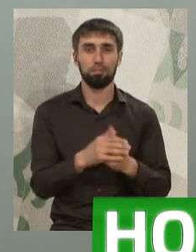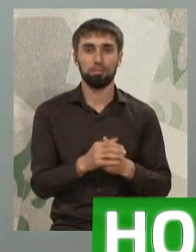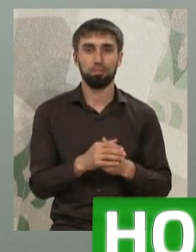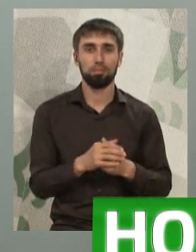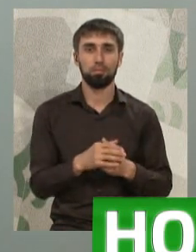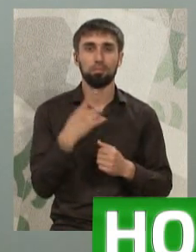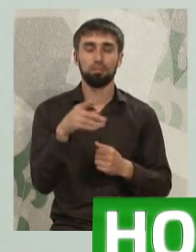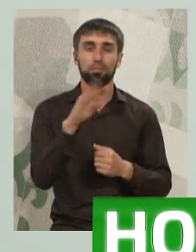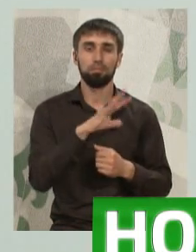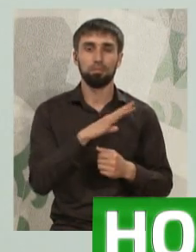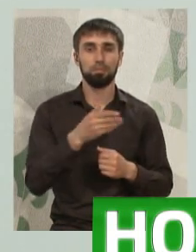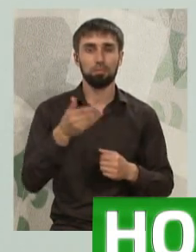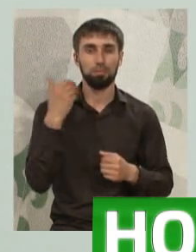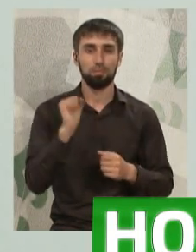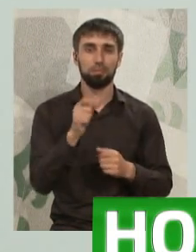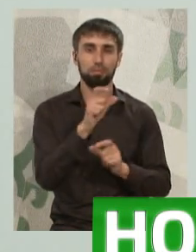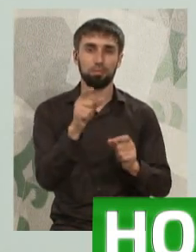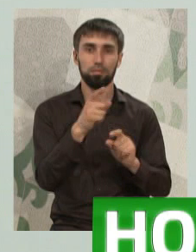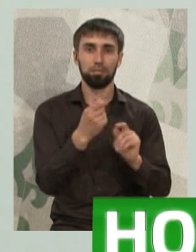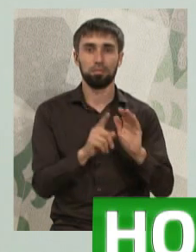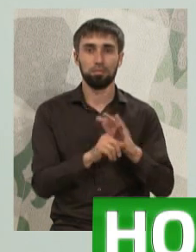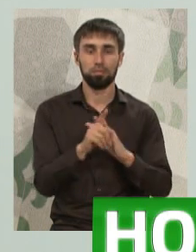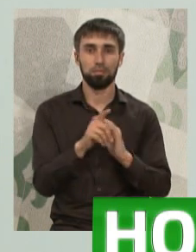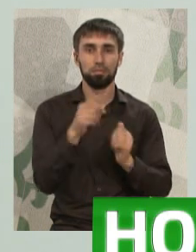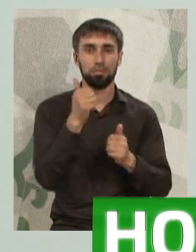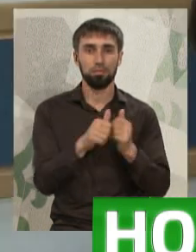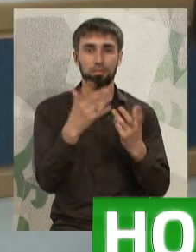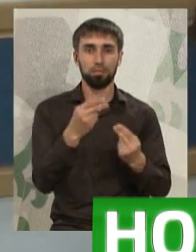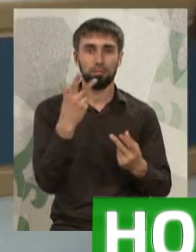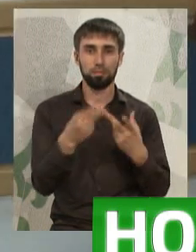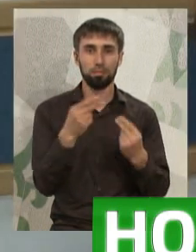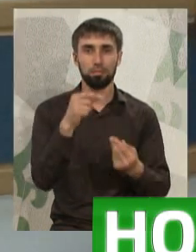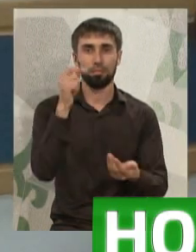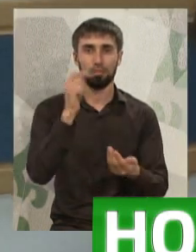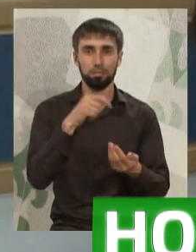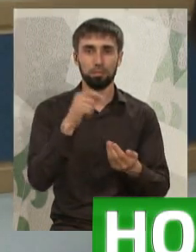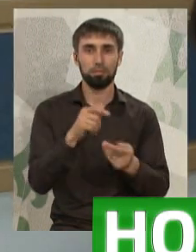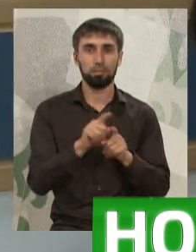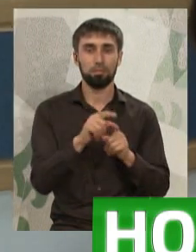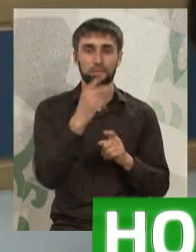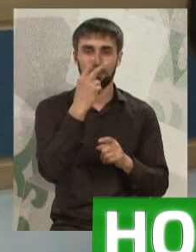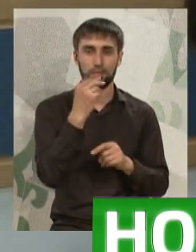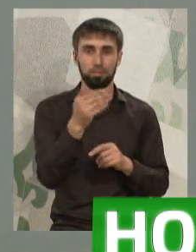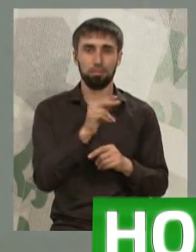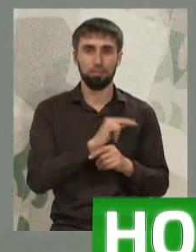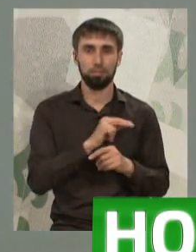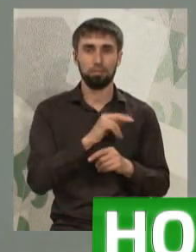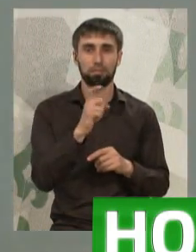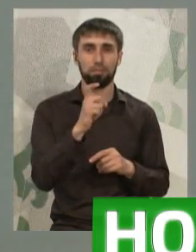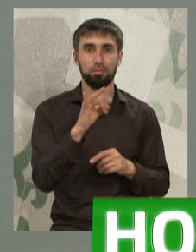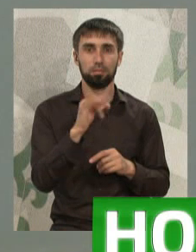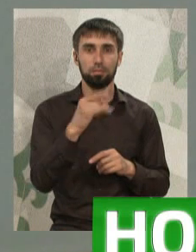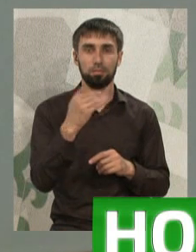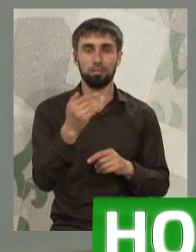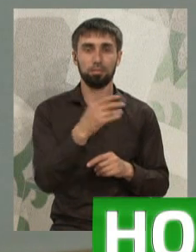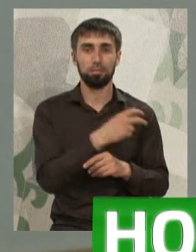только начали осваивать дело Гиппократа. Каждый день уколы, инъекции, капельницы. Обычная работа для отделения хирургии. Здесь для медсестры